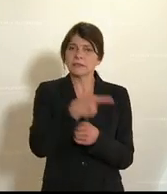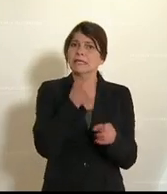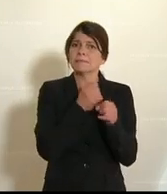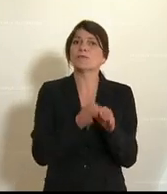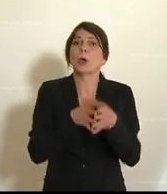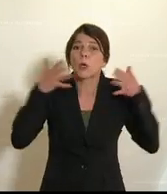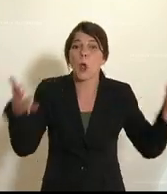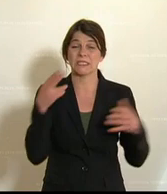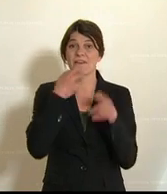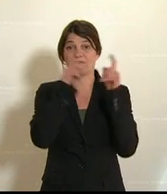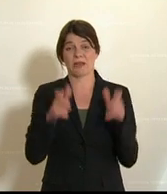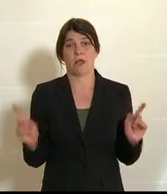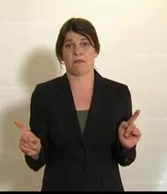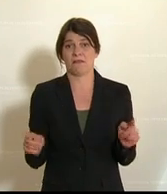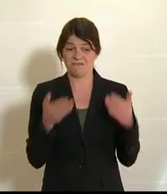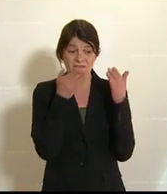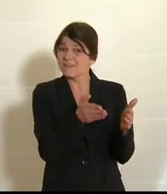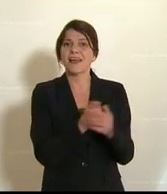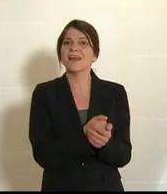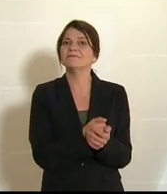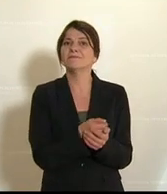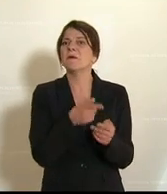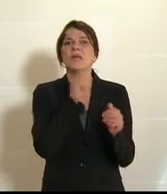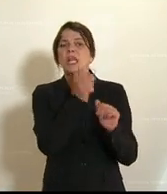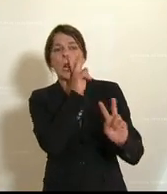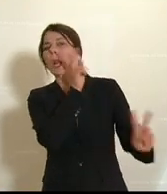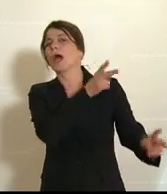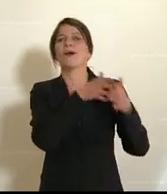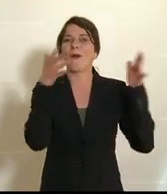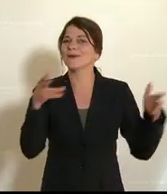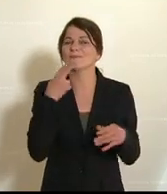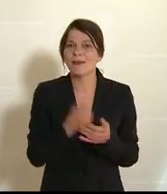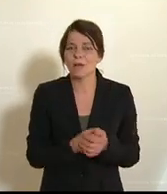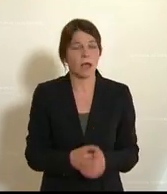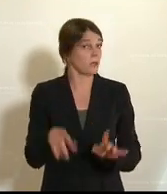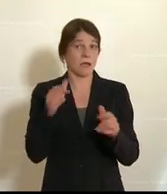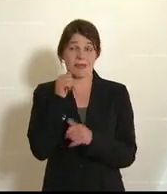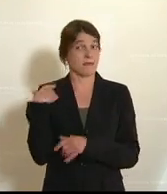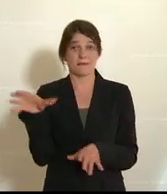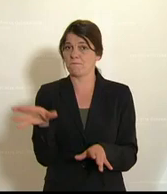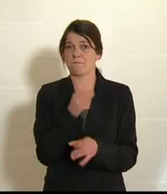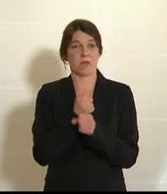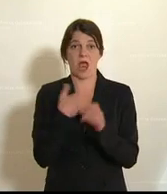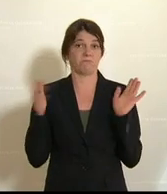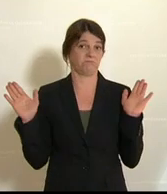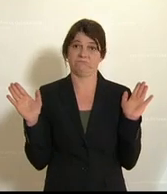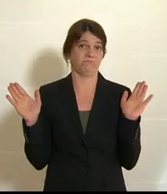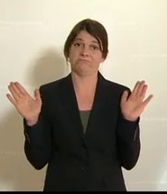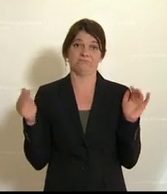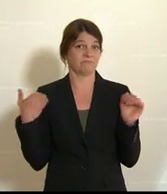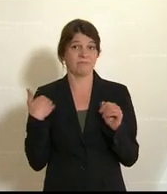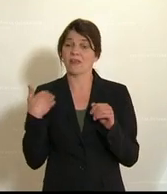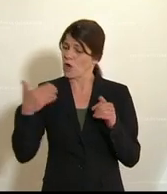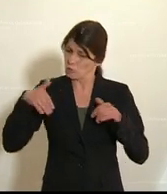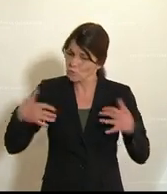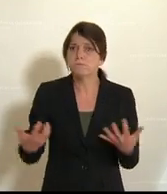größere Unternehmen. Ne? Also die werden wahrscheinlich nicht zurückgelassen werden. Also nicht mit uns. Das ist das Mindeste, was da